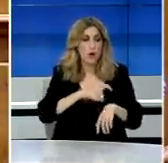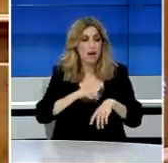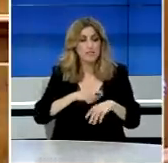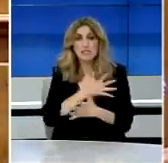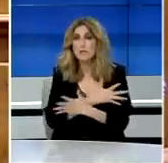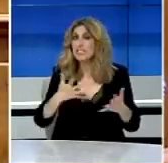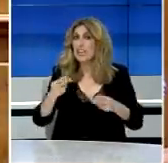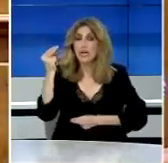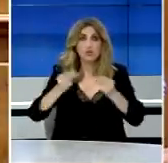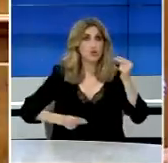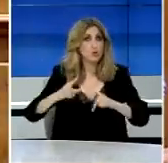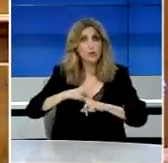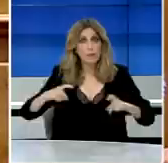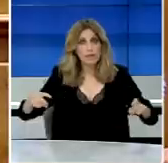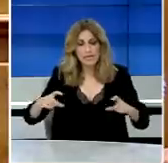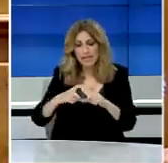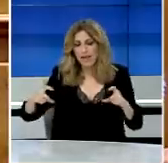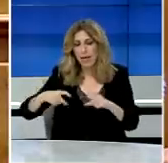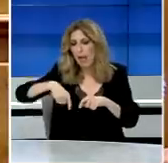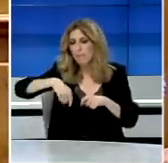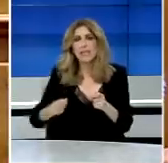λέγεται επιταγές. Πώς θα καλυφθεί?